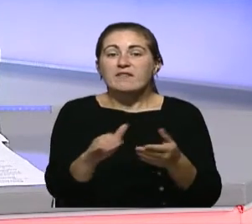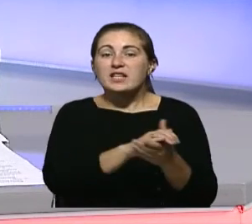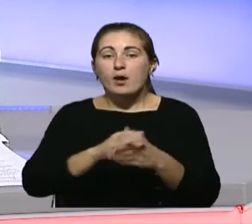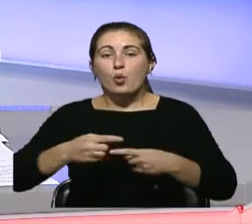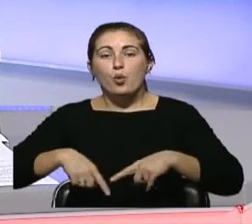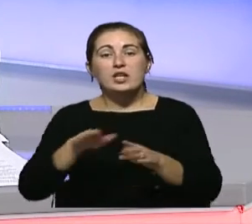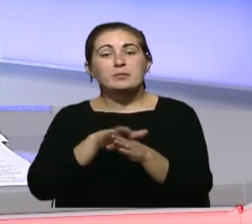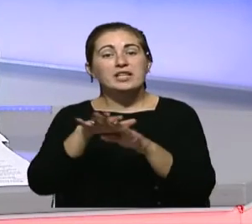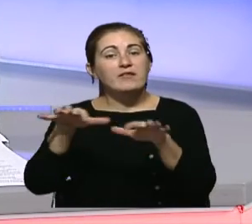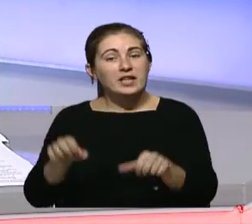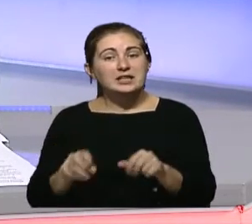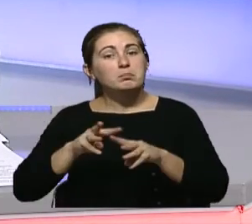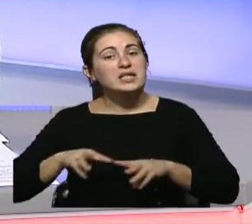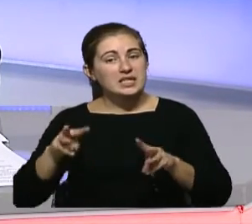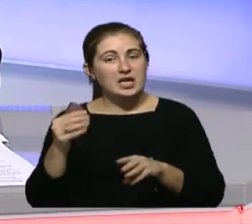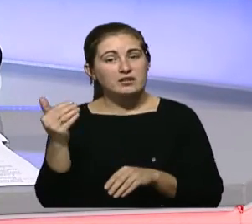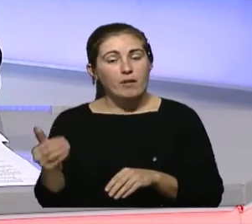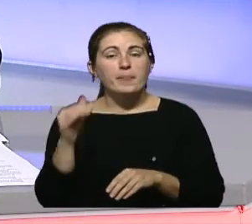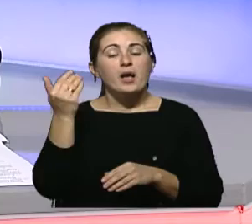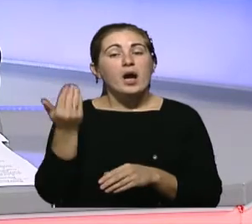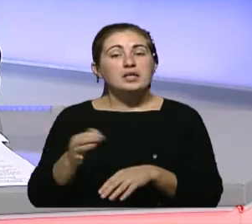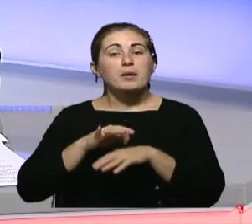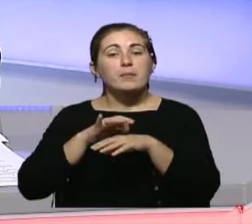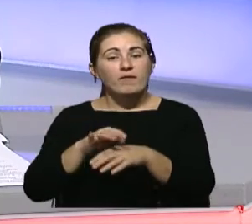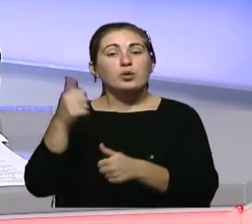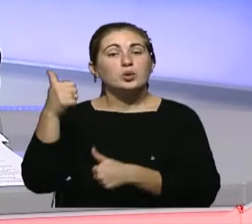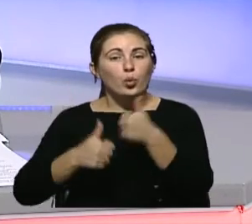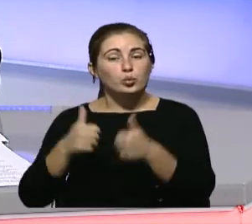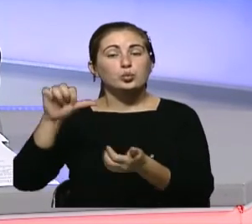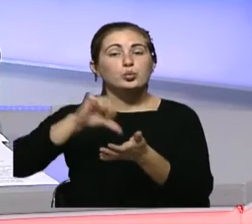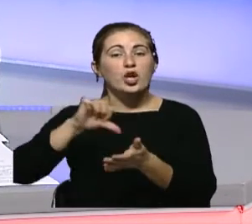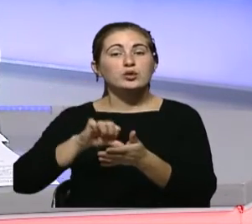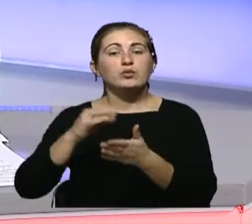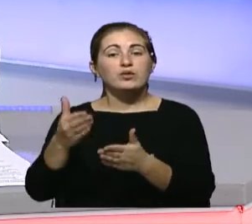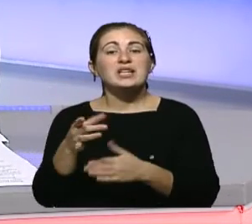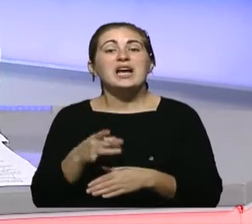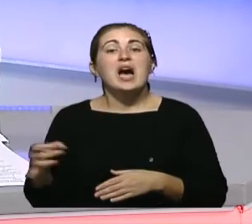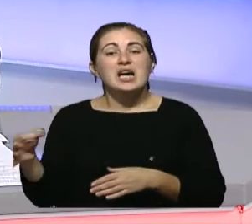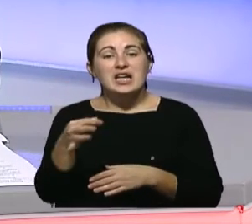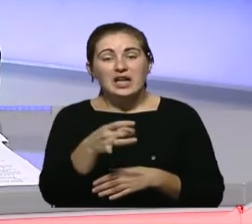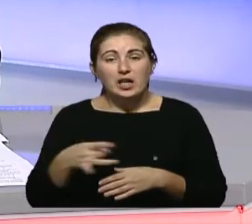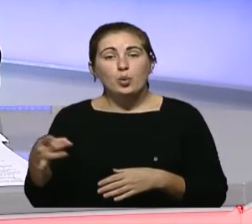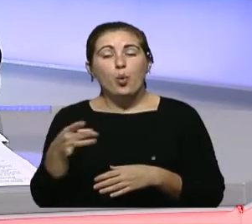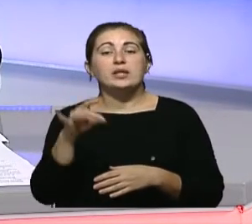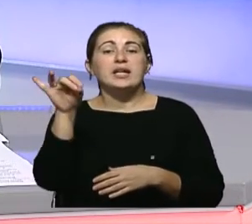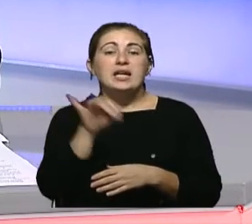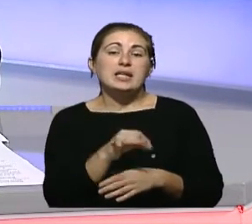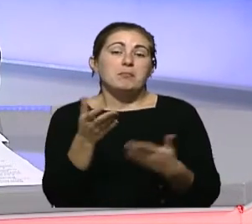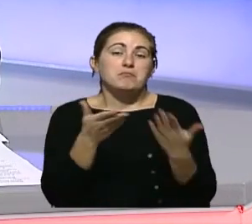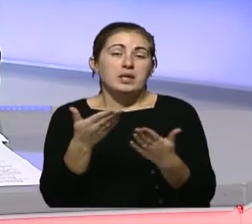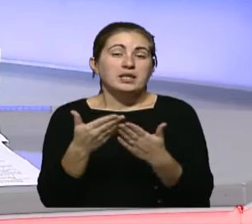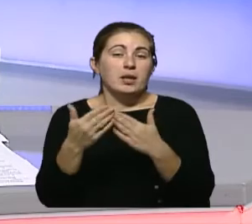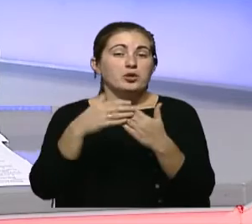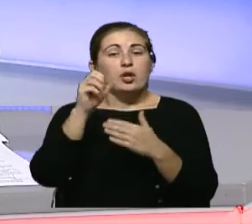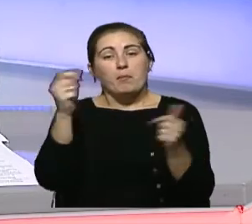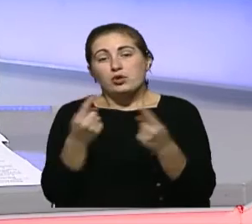органам исполнительной власти, министерствам. Они проводят конкурсы, участвуют в них регионы, и потом где-то, это обычно